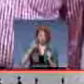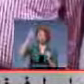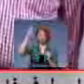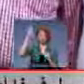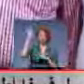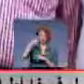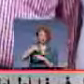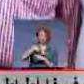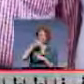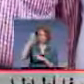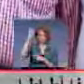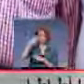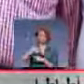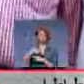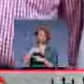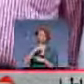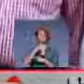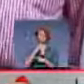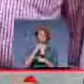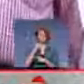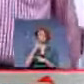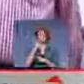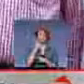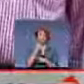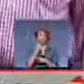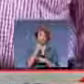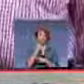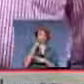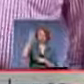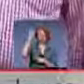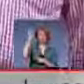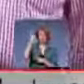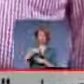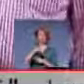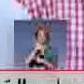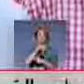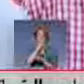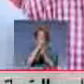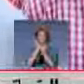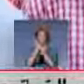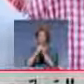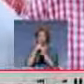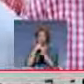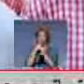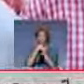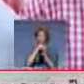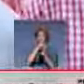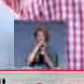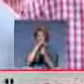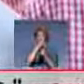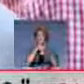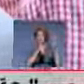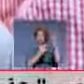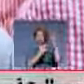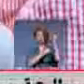نحصل الدكتور عمرو الليثي المعالج، مش الدكتور عمرو الليثي المذيع. حضرتك النبي صلى الله عليه وسلم اتاه ات فقال